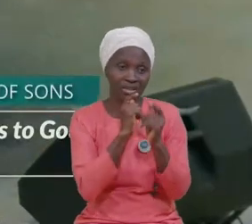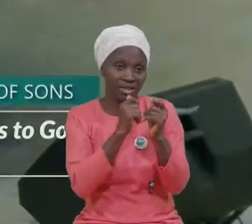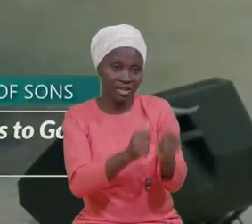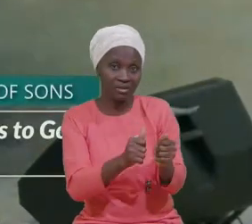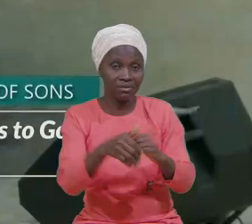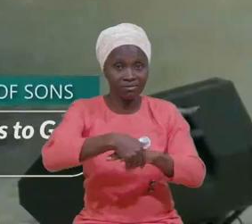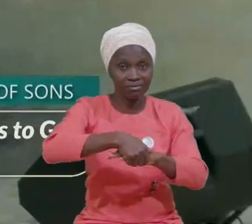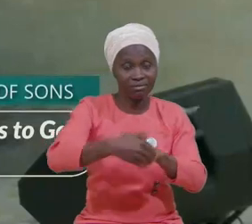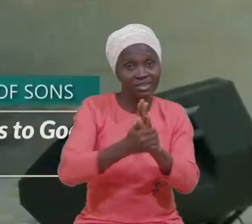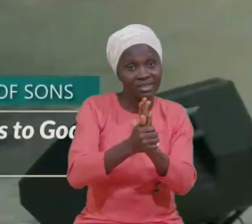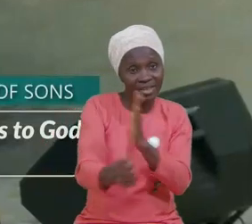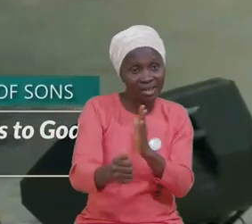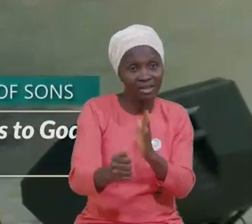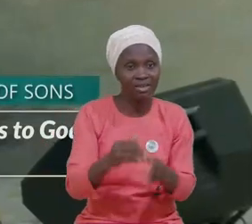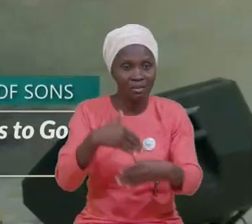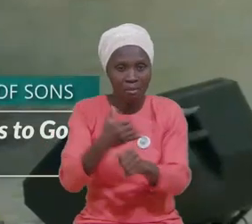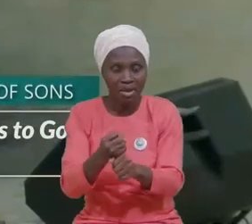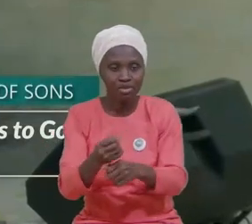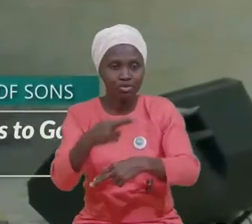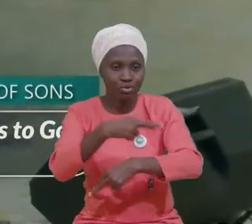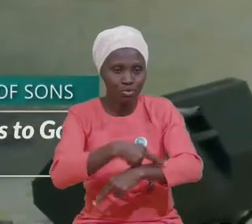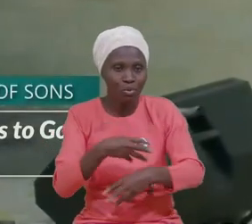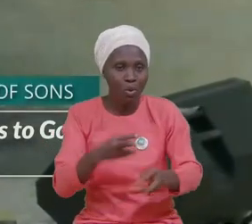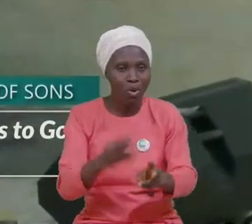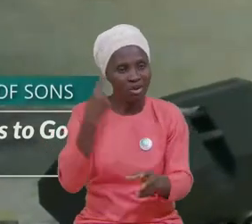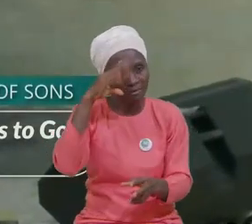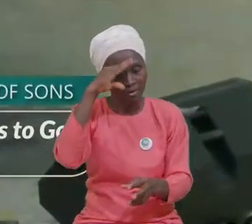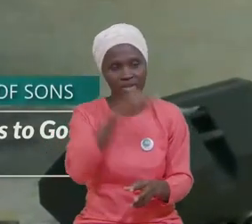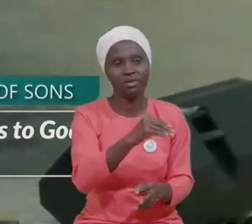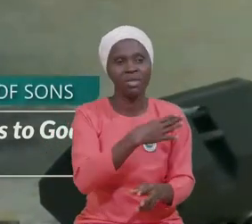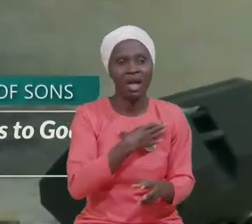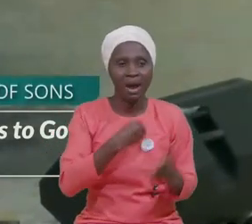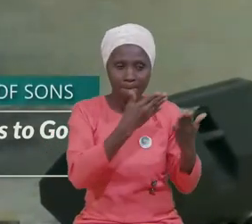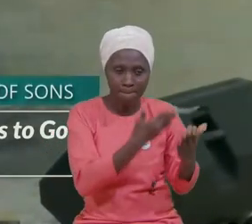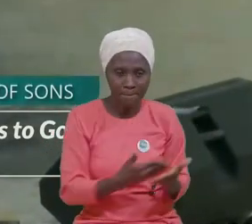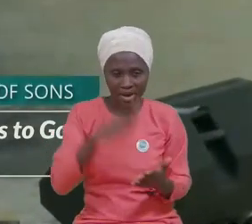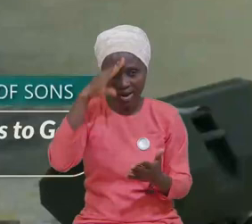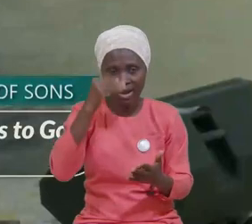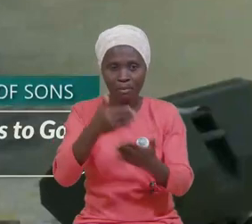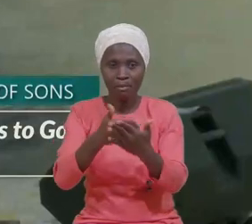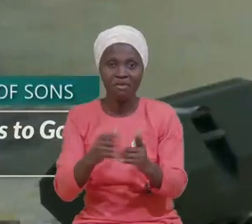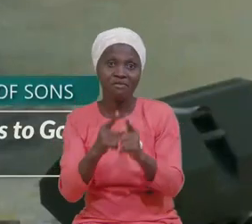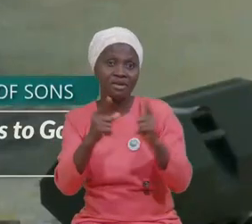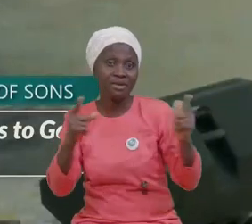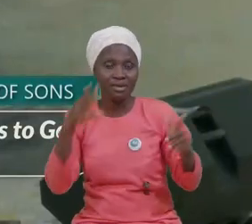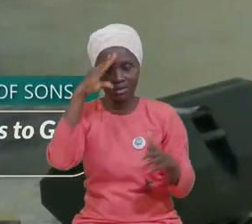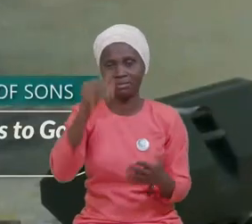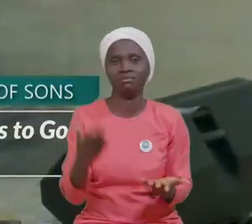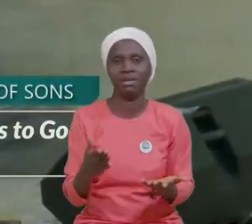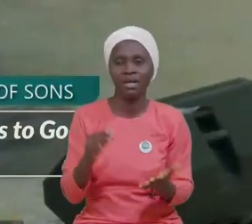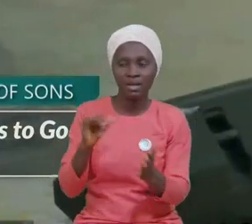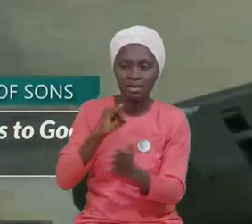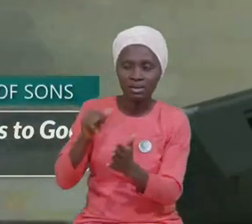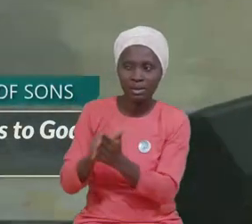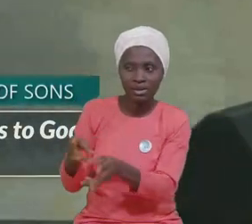lui élargissent la voie et lui donnent accès auprès des grands. Si c'est là où tu vas, je vais être parmi ces